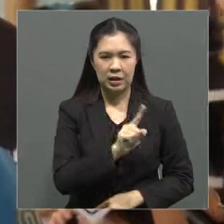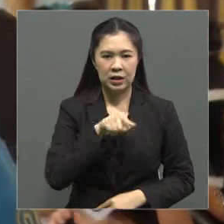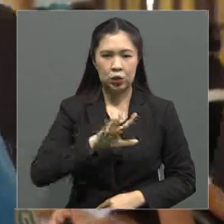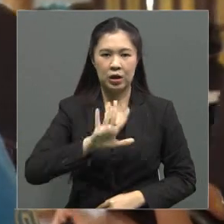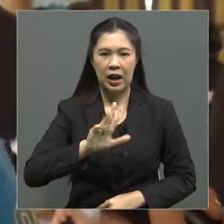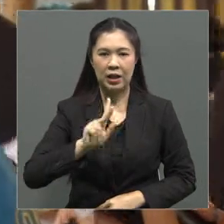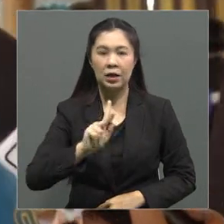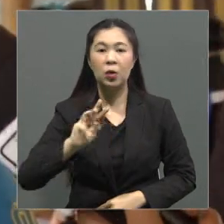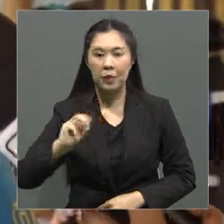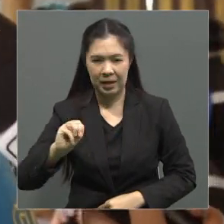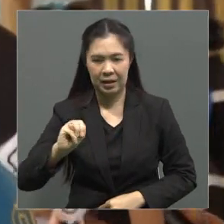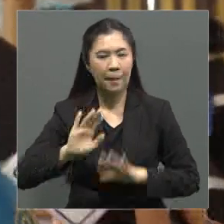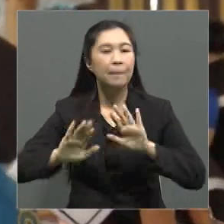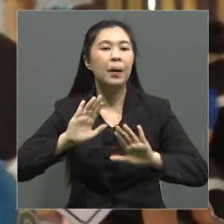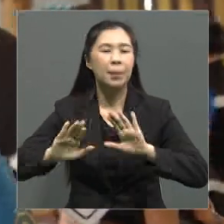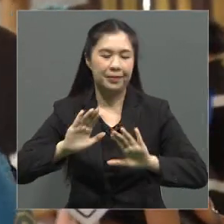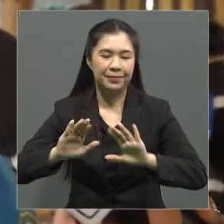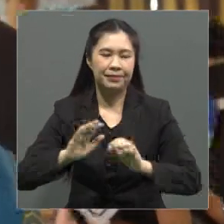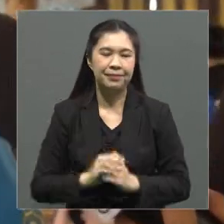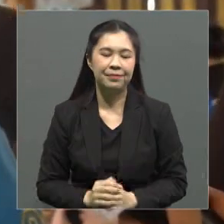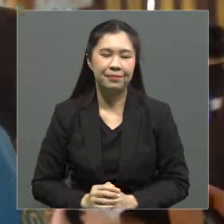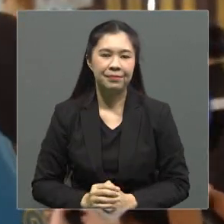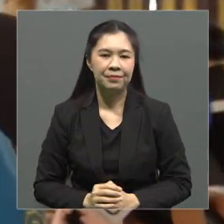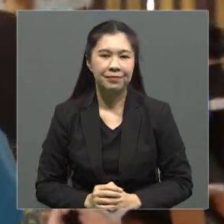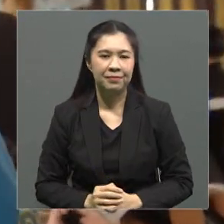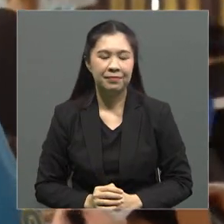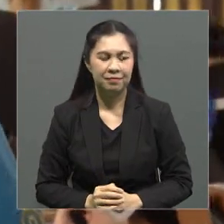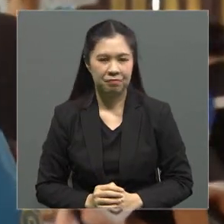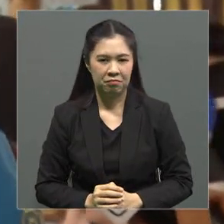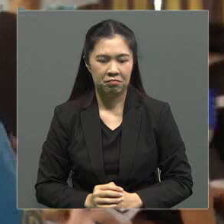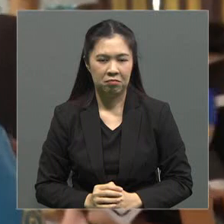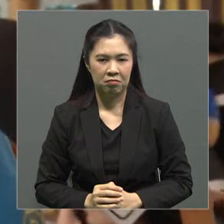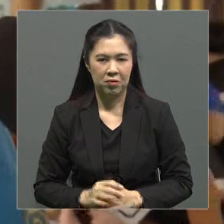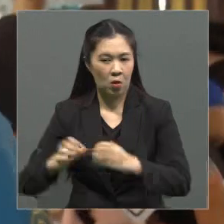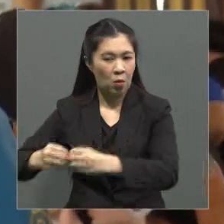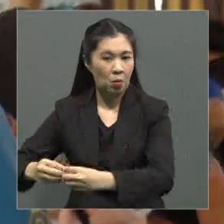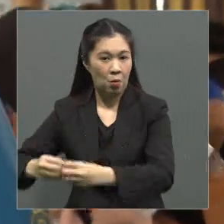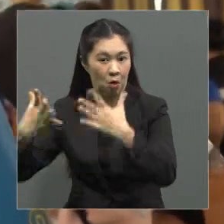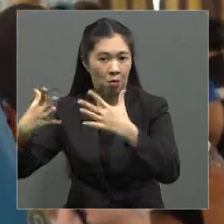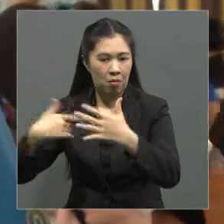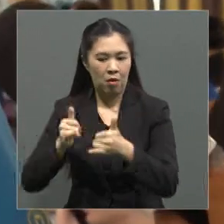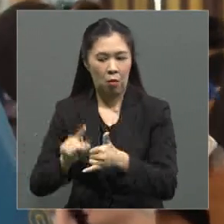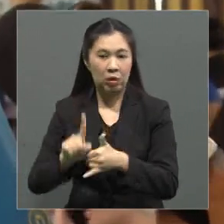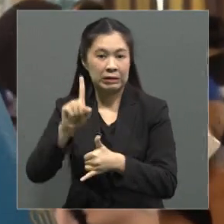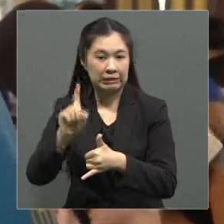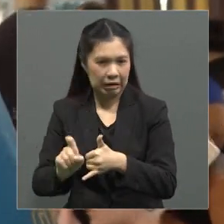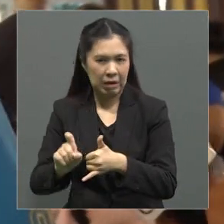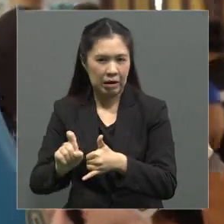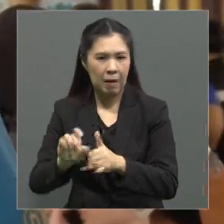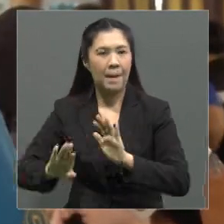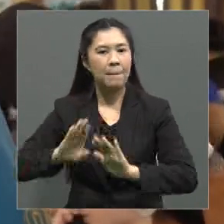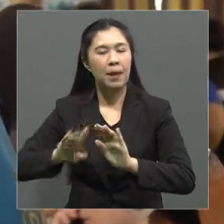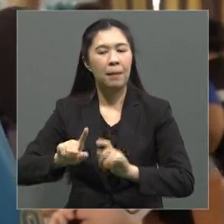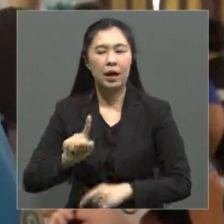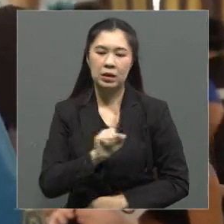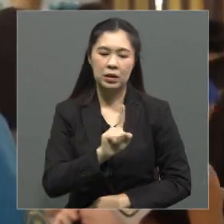กมประมาณนะครับแล้วก็ถ้าแรงแรงที่ทำให้เสียเสียชีวิตทันทีเนี่ยอาจจะอยู่ที่ประมาณ 100-2